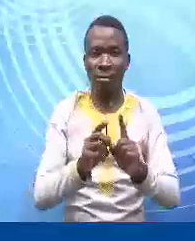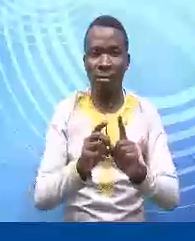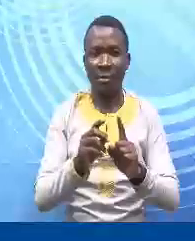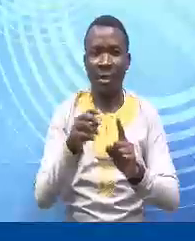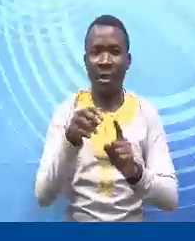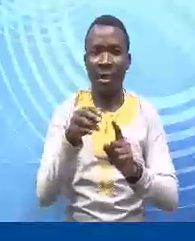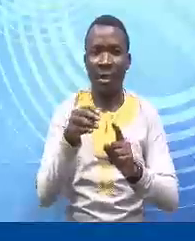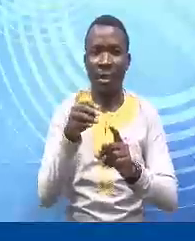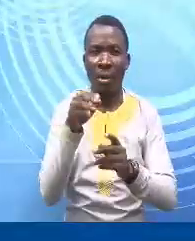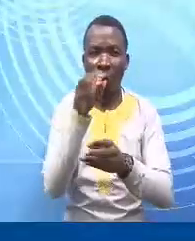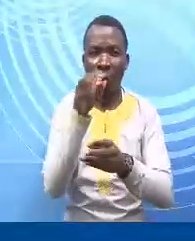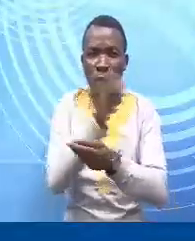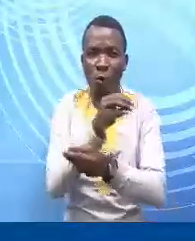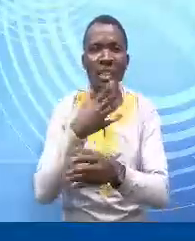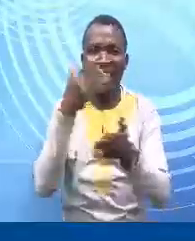ibyo banywa